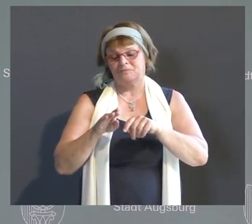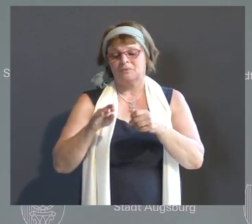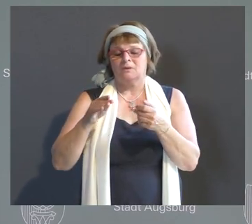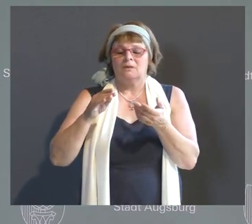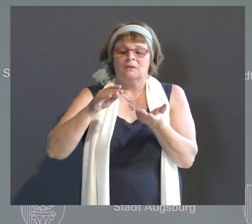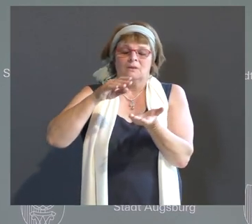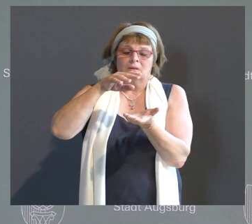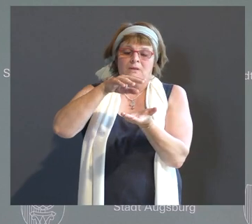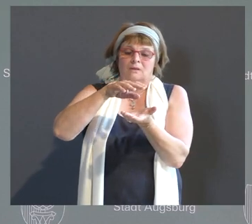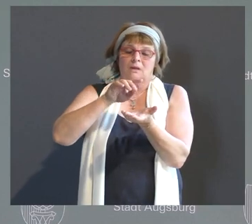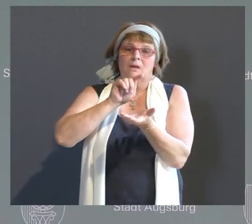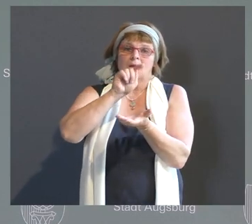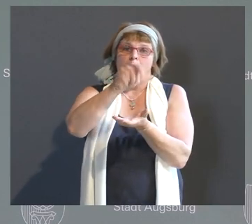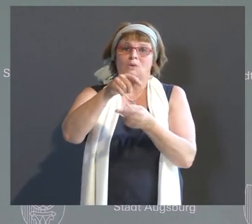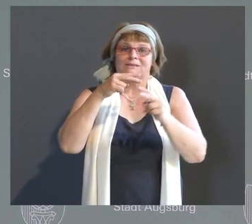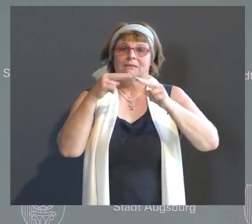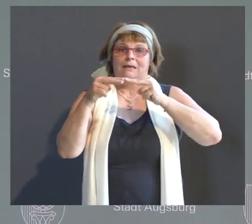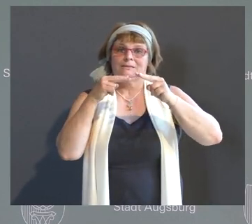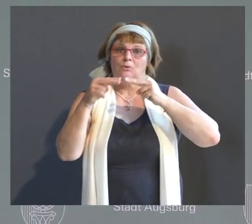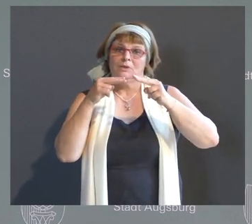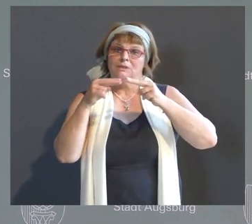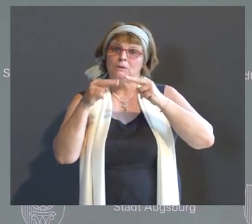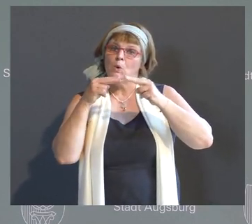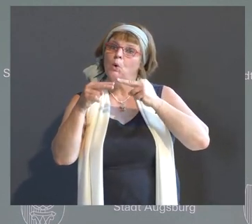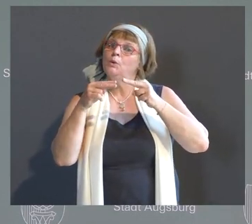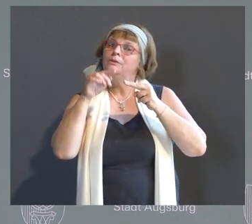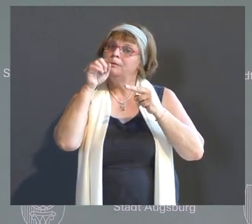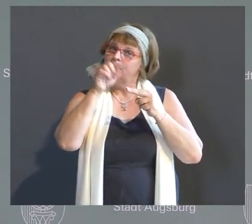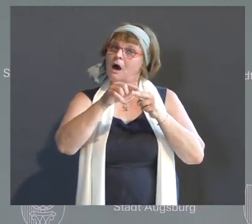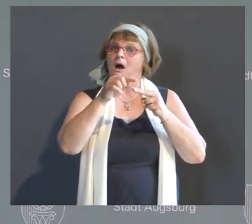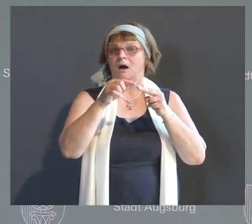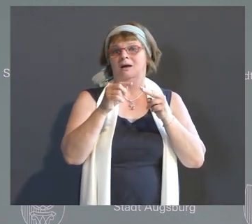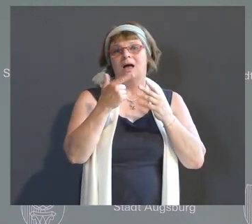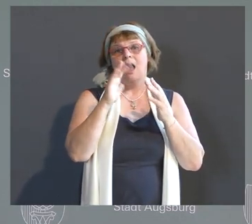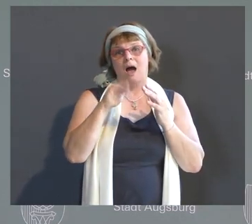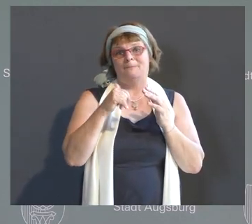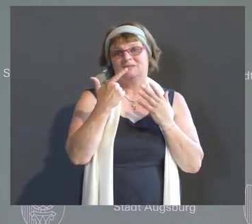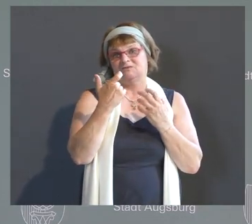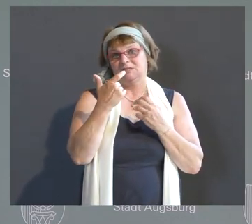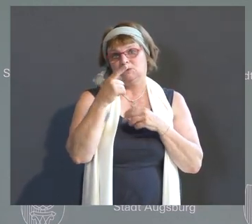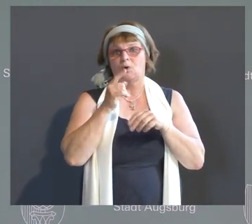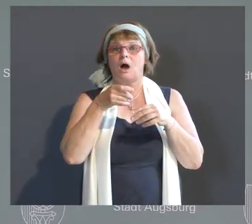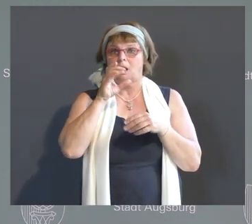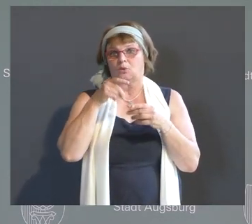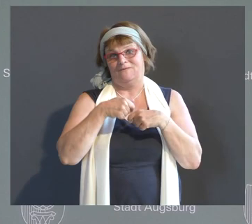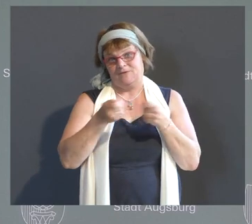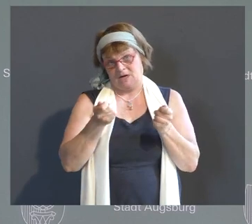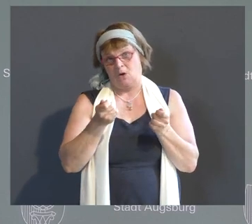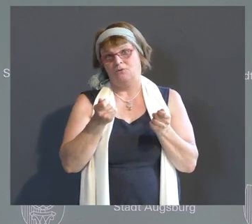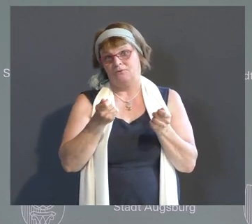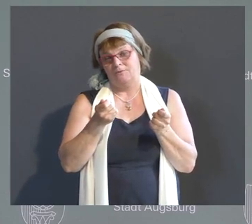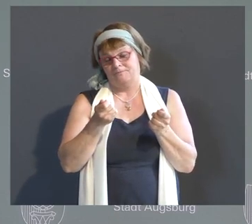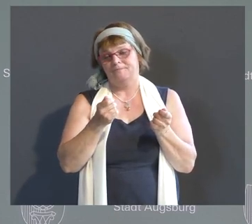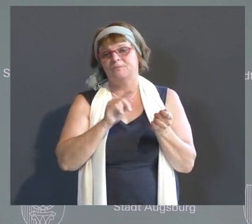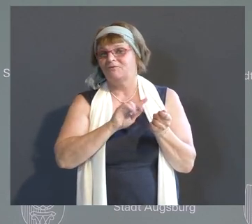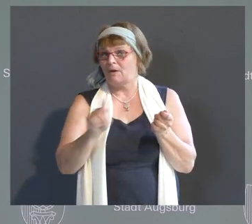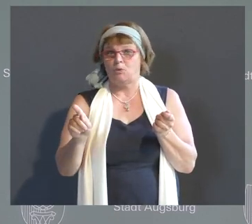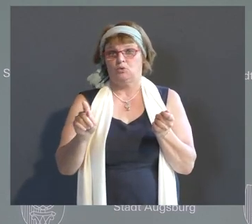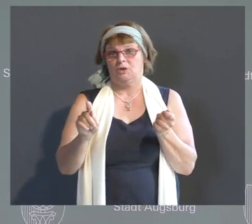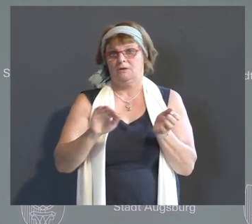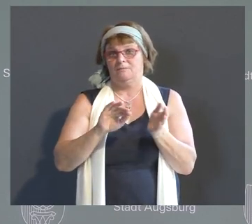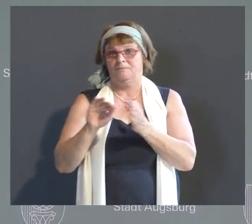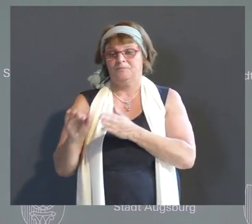der Außengastronomie. Der Geltungsbereich entspricht der Verordnung für Menschenansammlungen. Es wird weiterhin ein Alkoholkonsumverbot